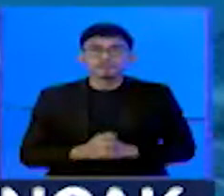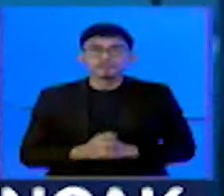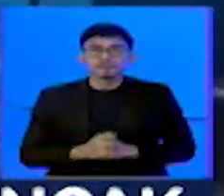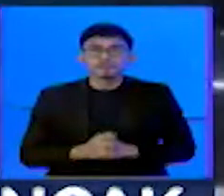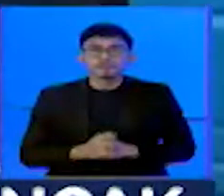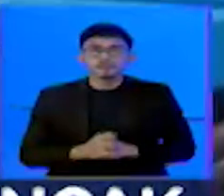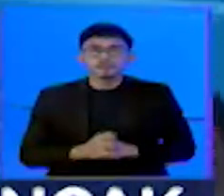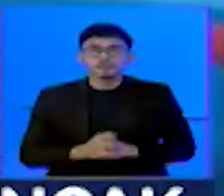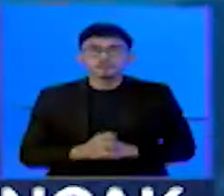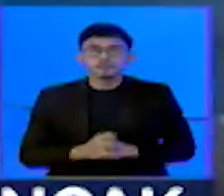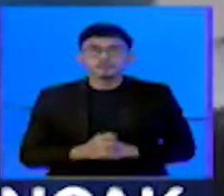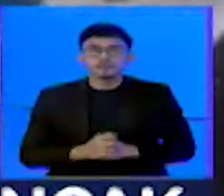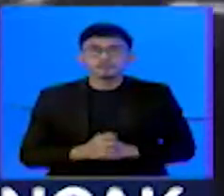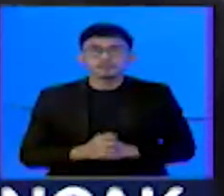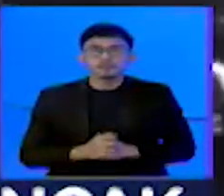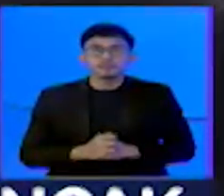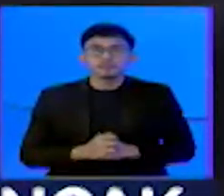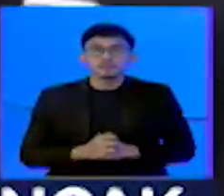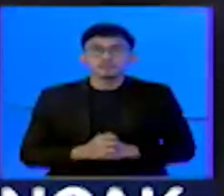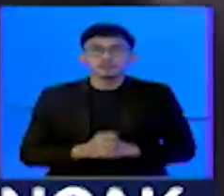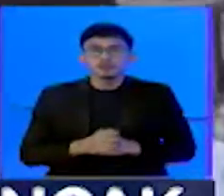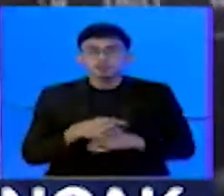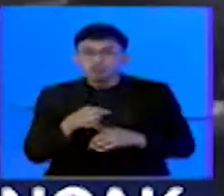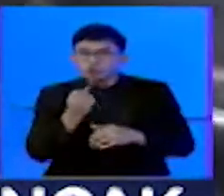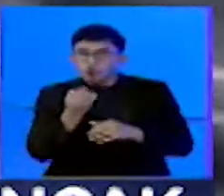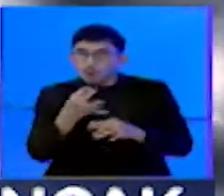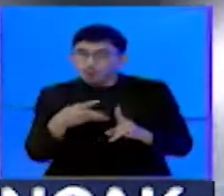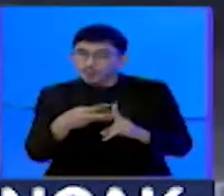Kebanyakan kendaraan berasal dari wilayah Jabodetabek.